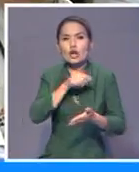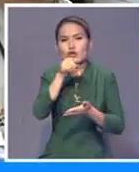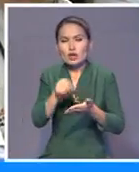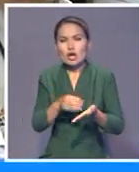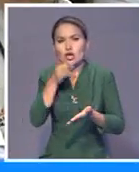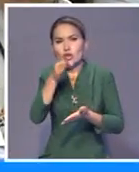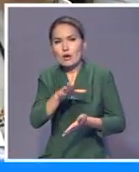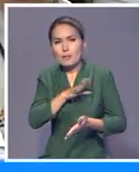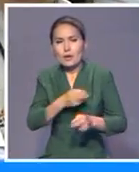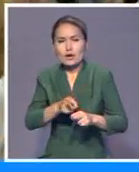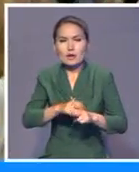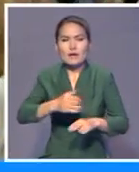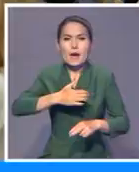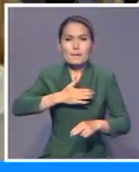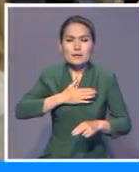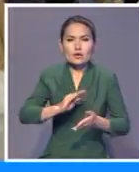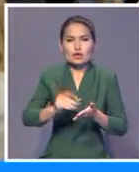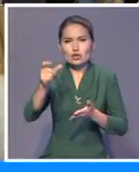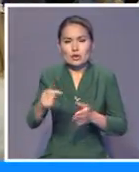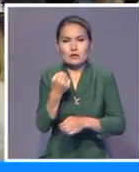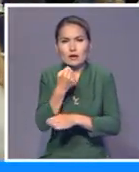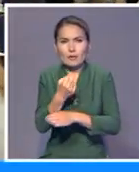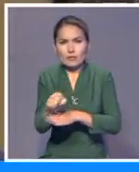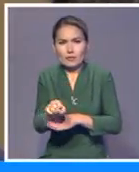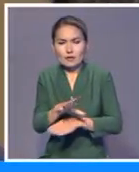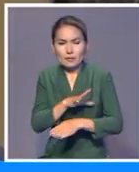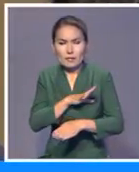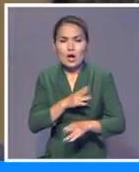беріп, сәлде болса ақпарат майданы сарбаздарының көңілдерін аулау.